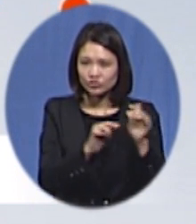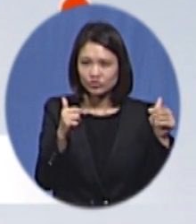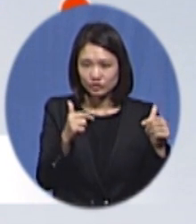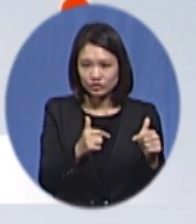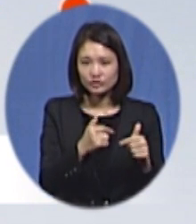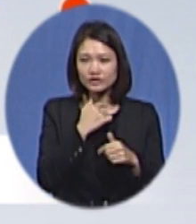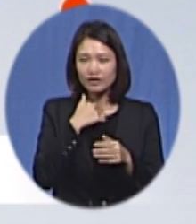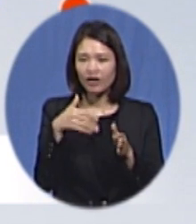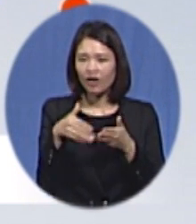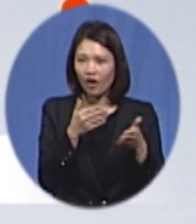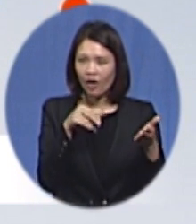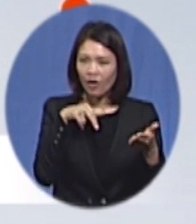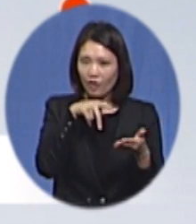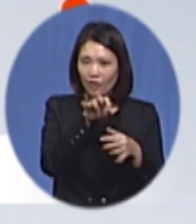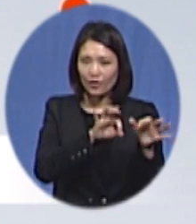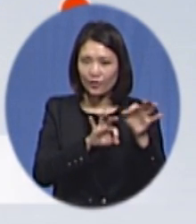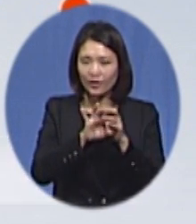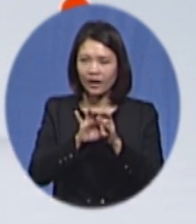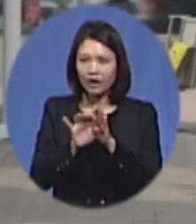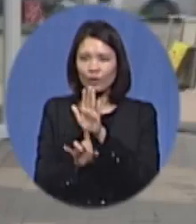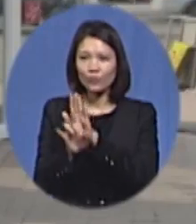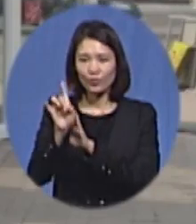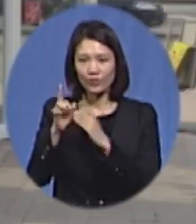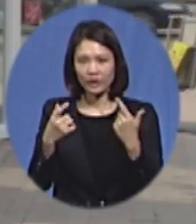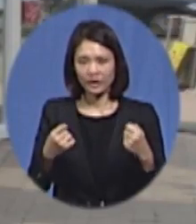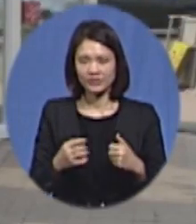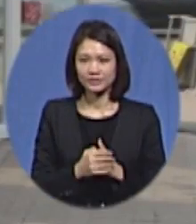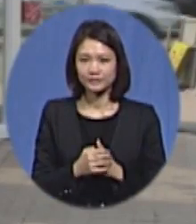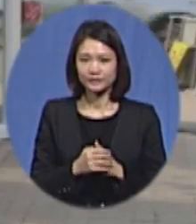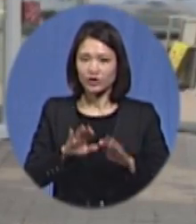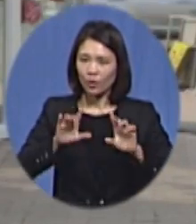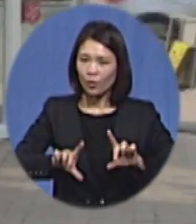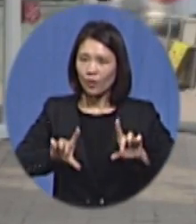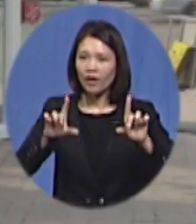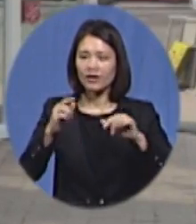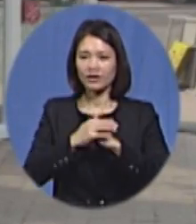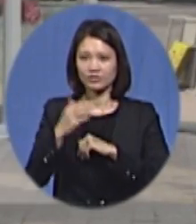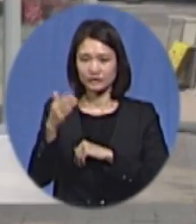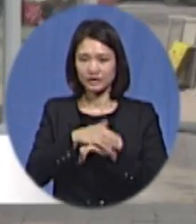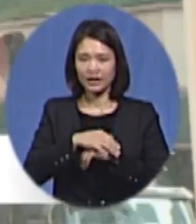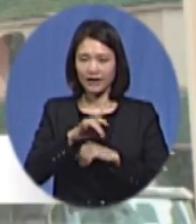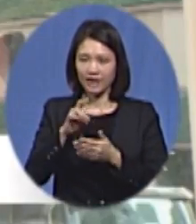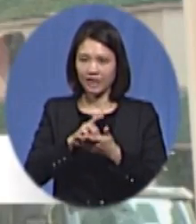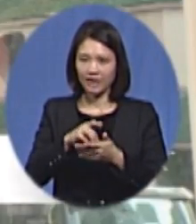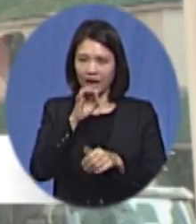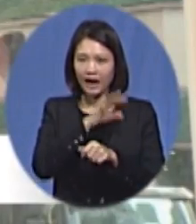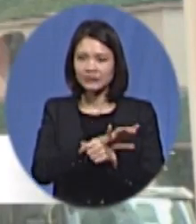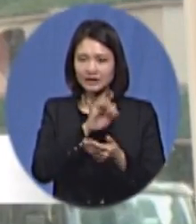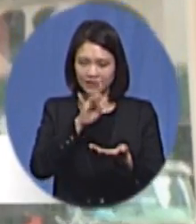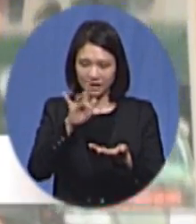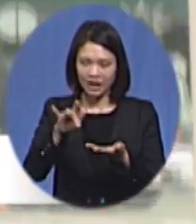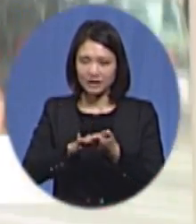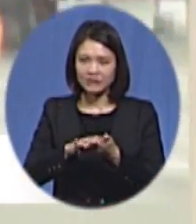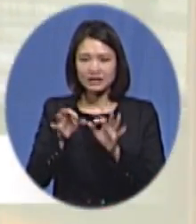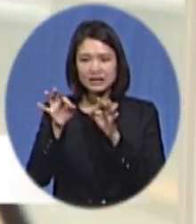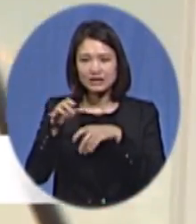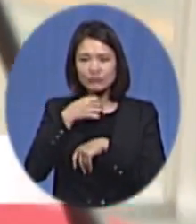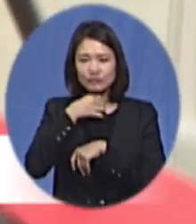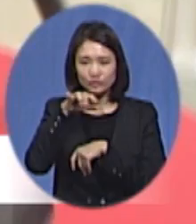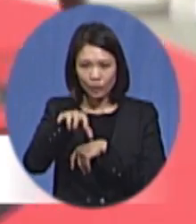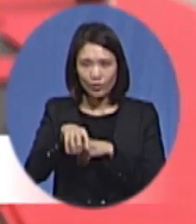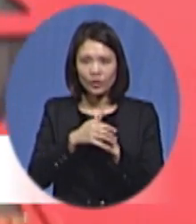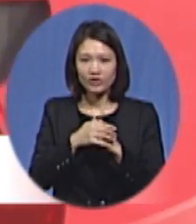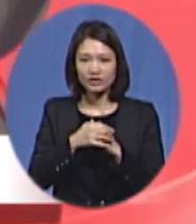모금액이 반등할 조짐을 보이고 있는 겁니다. 올해부터는 간단한 터치로 기부할 것과 기부 방법을 고를 수